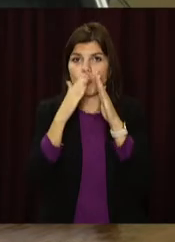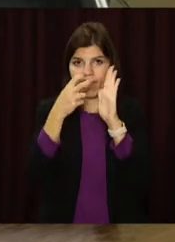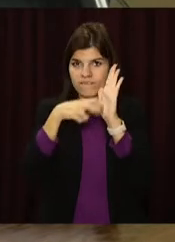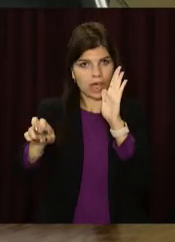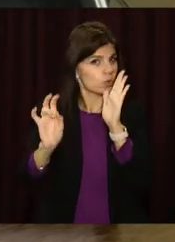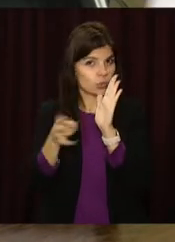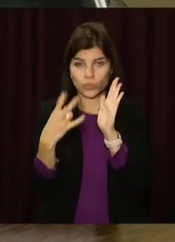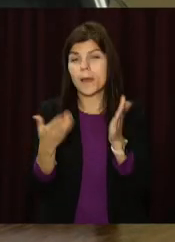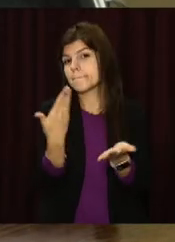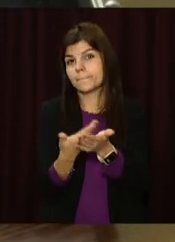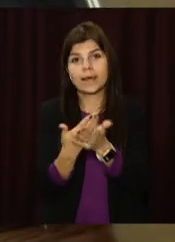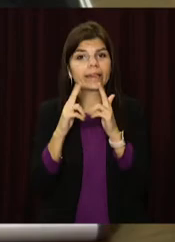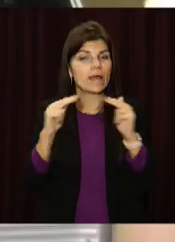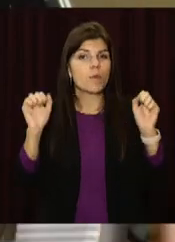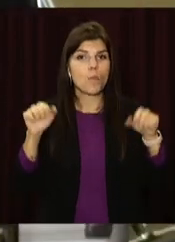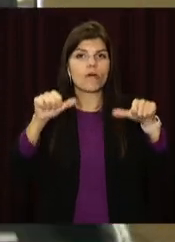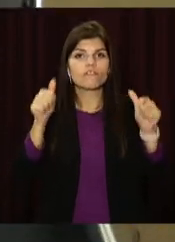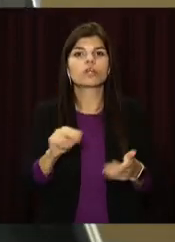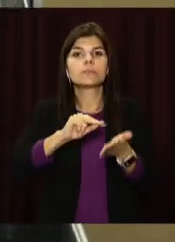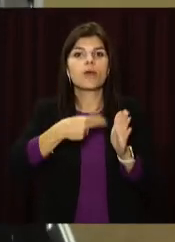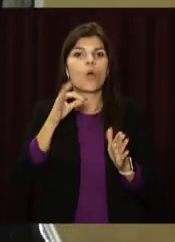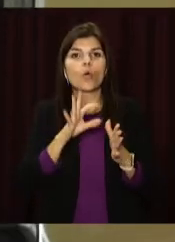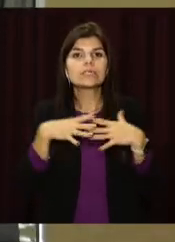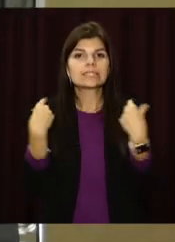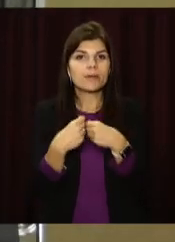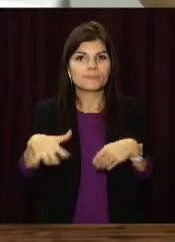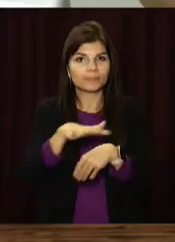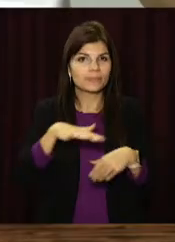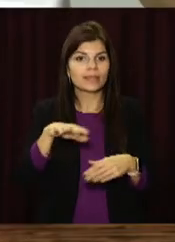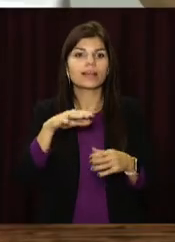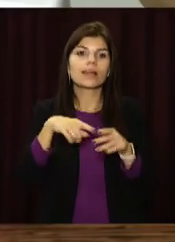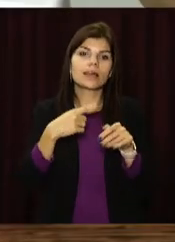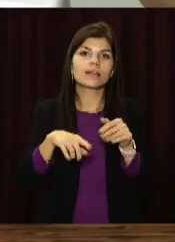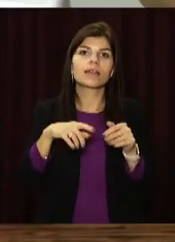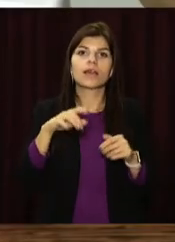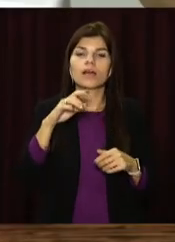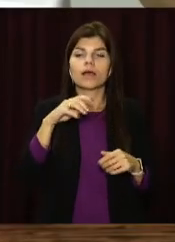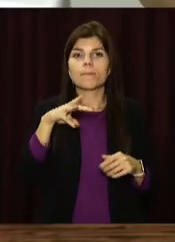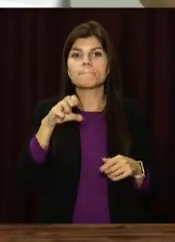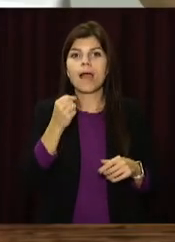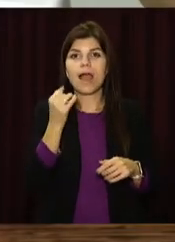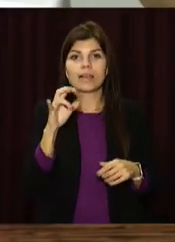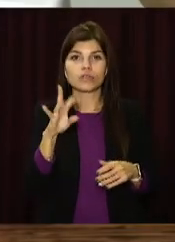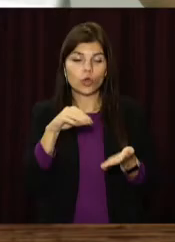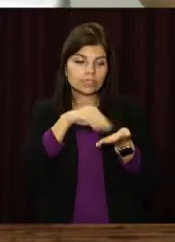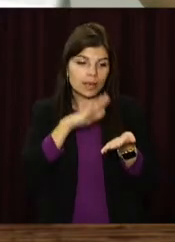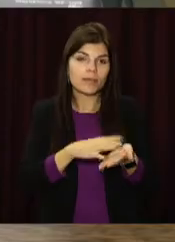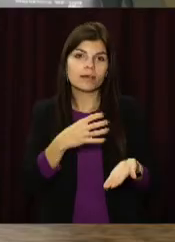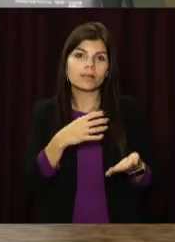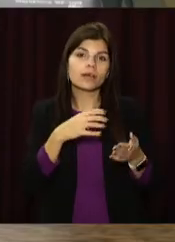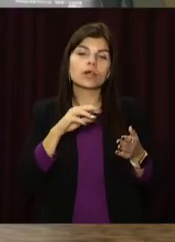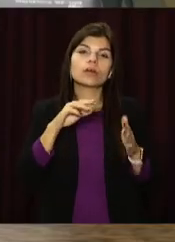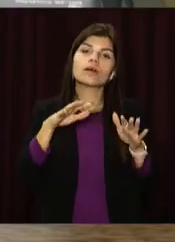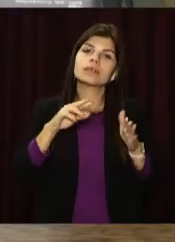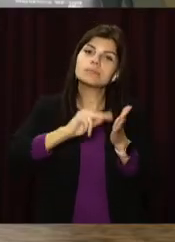дому. Наприклад, дніпряни можуть оформити довідку про склад сім'ї, зареєструвати нерухоме майно, право власності на землю, довідку про